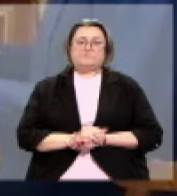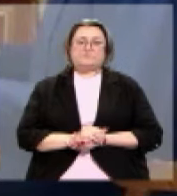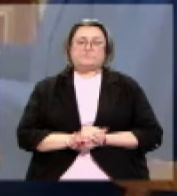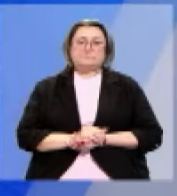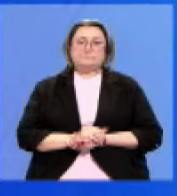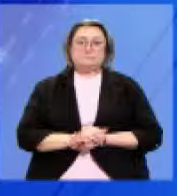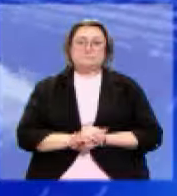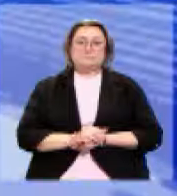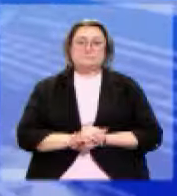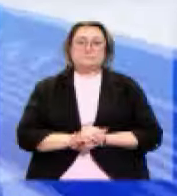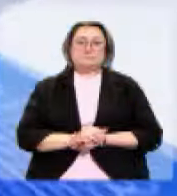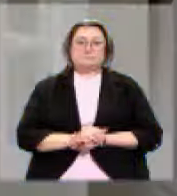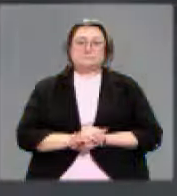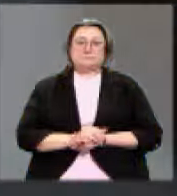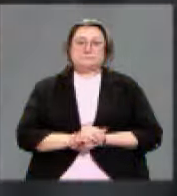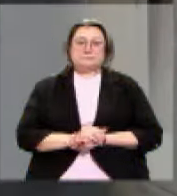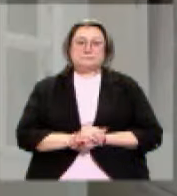берді.